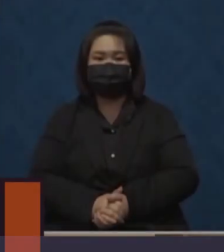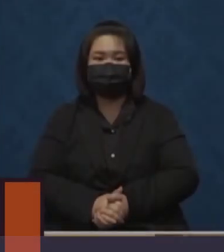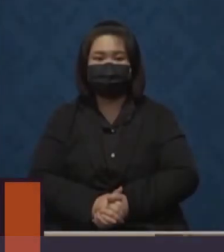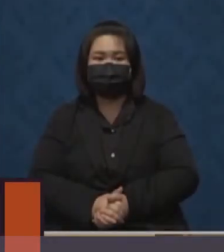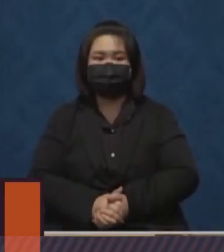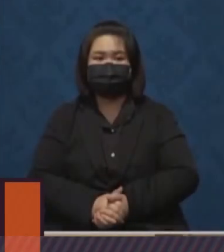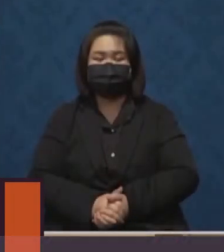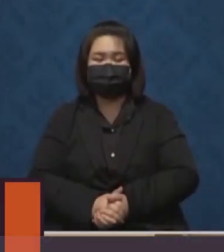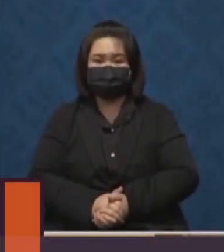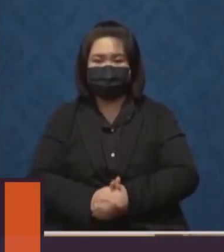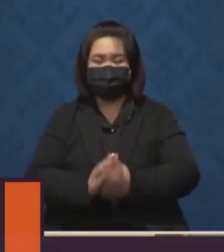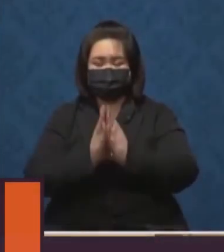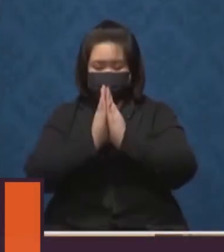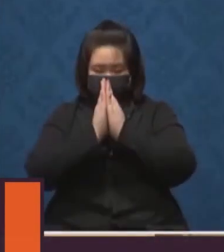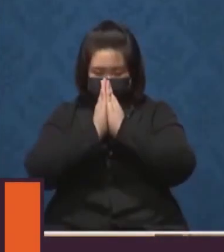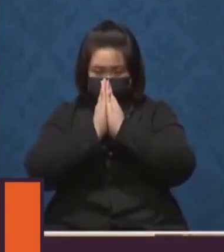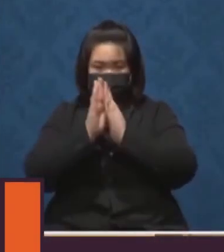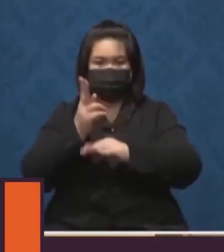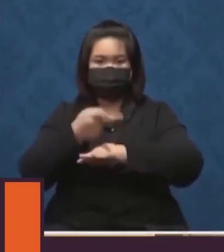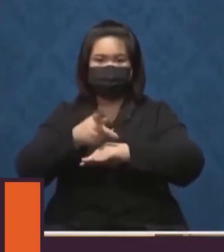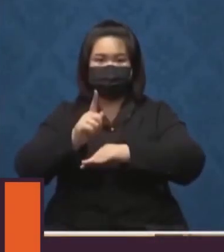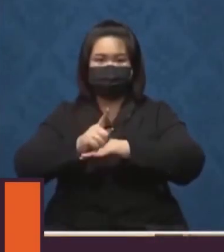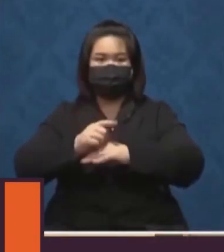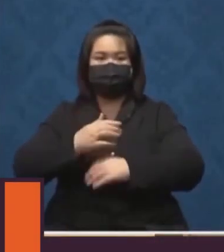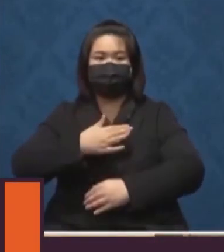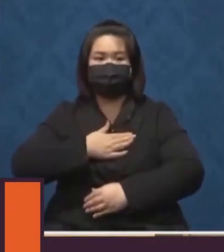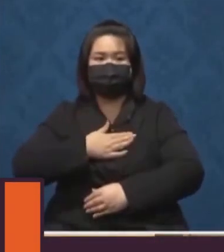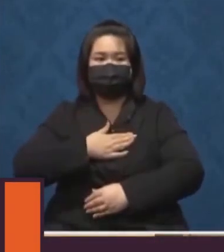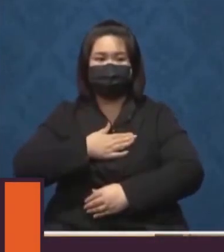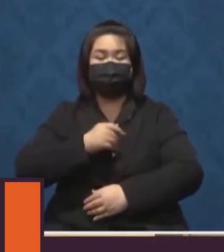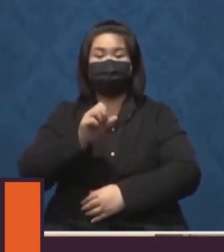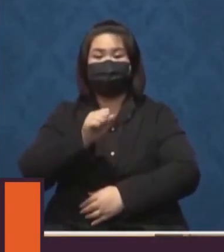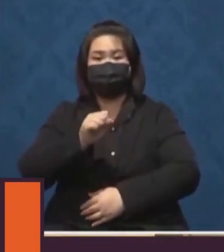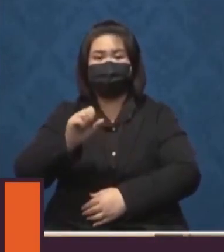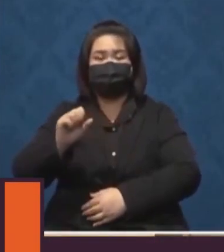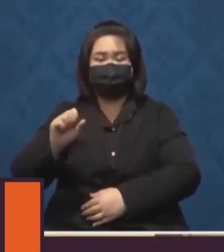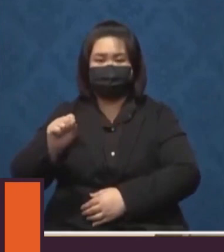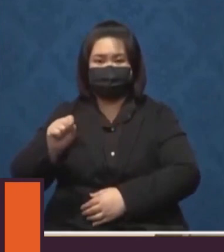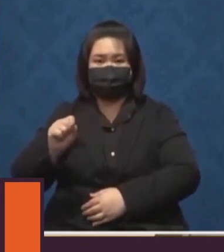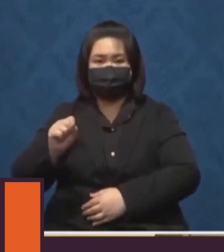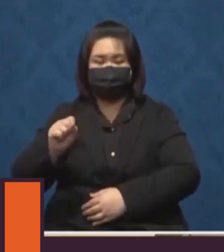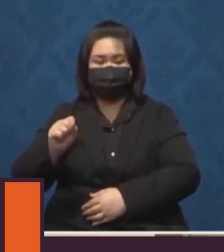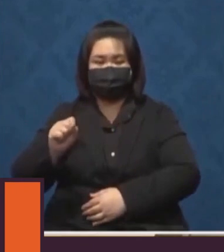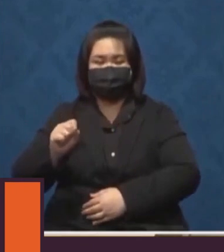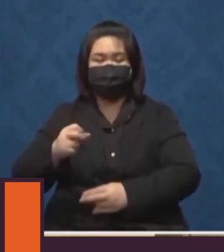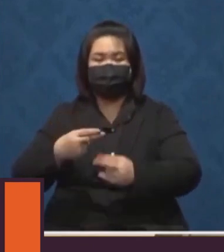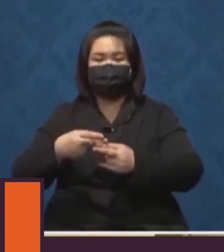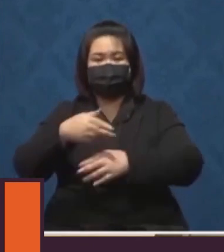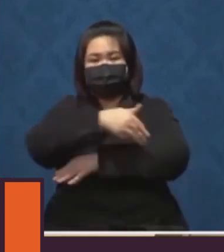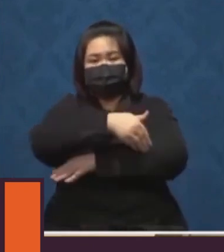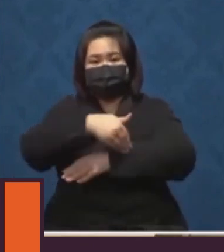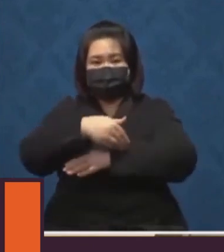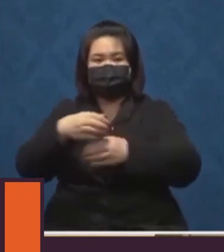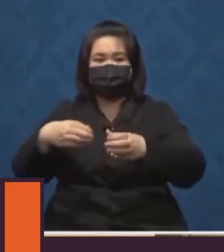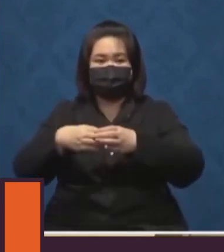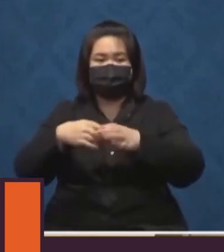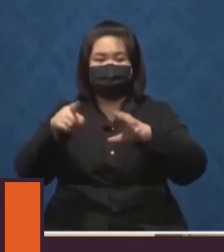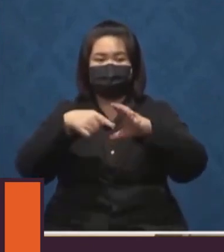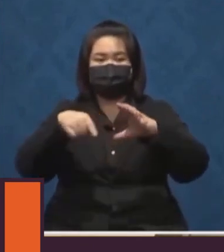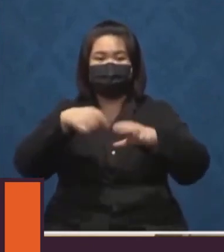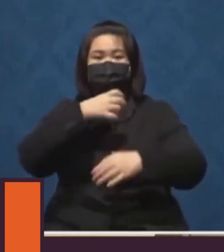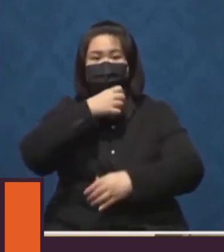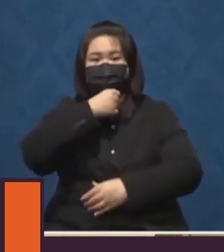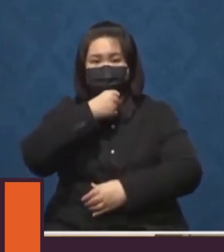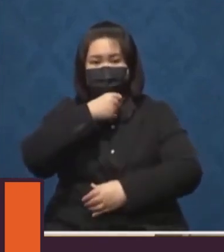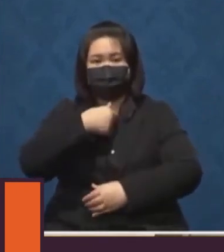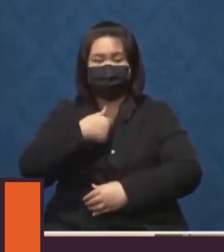เรียนประธานสภาที่เคารพผมณฐีพัฒน์กุลเศรษฐสิทธิ์สมาชิกสภาผู้แทนราษฎรแบบบัญชีรายชื่อพรรคก้าวไกลในฐานะ